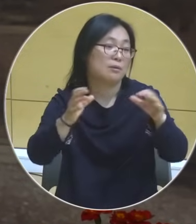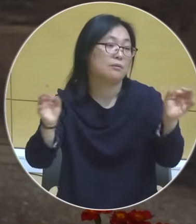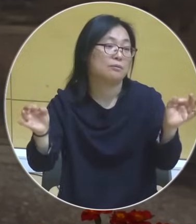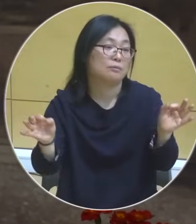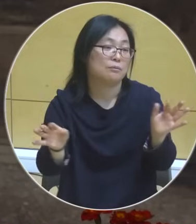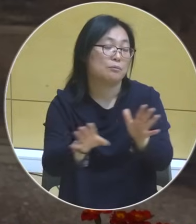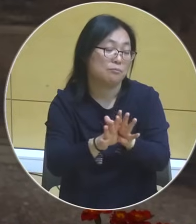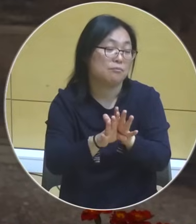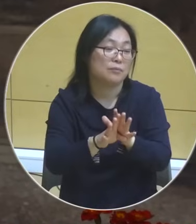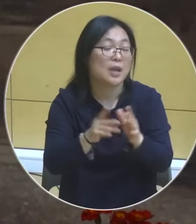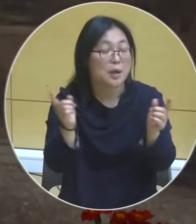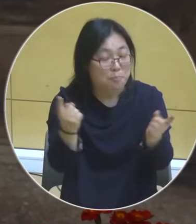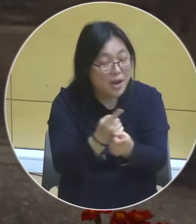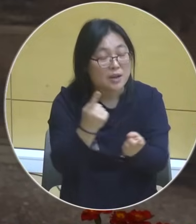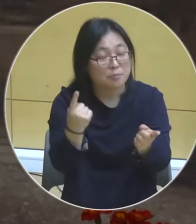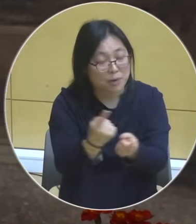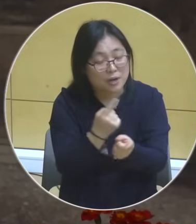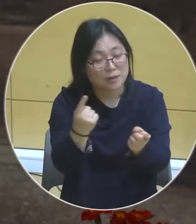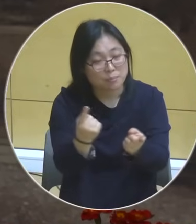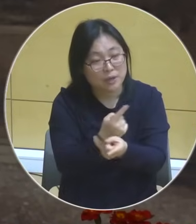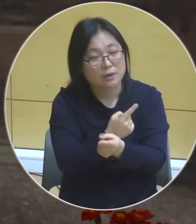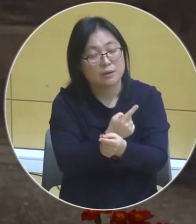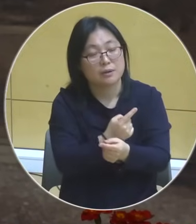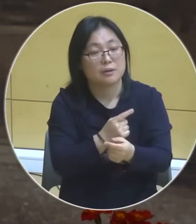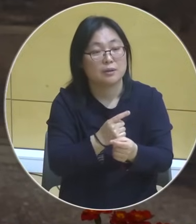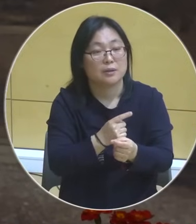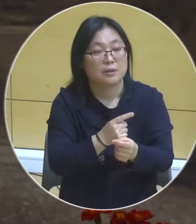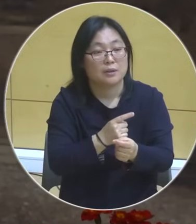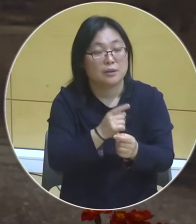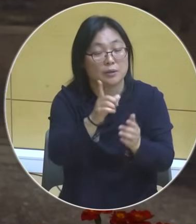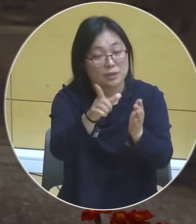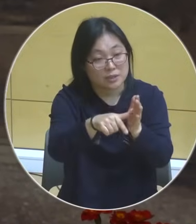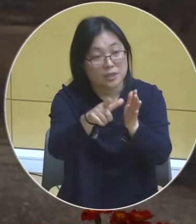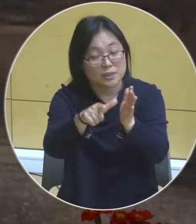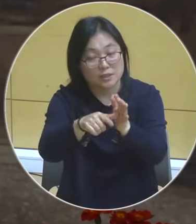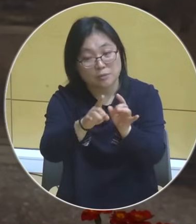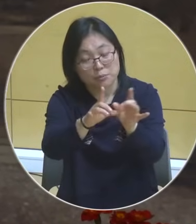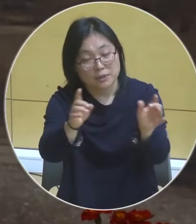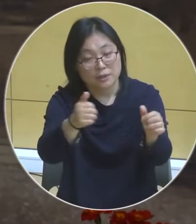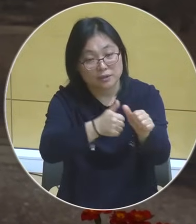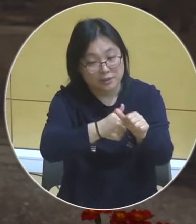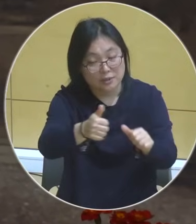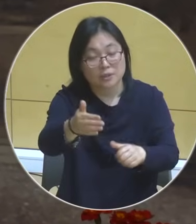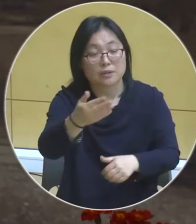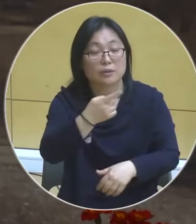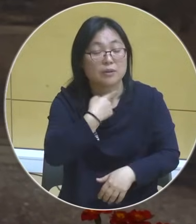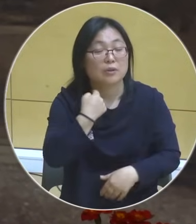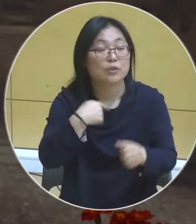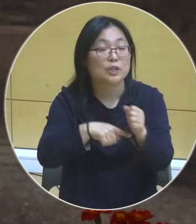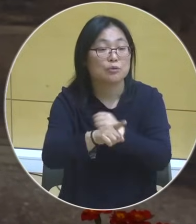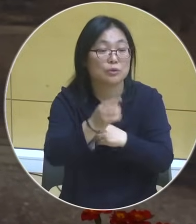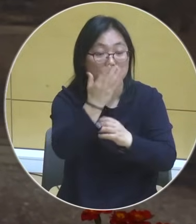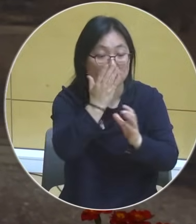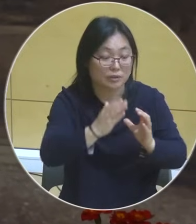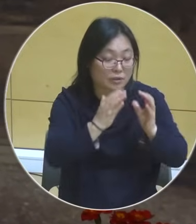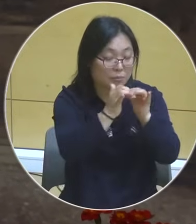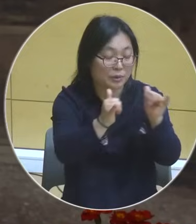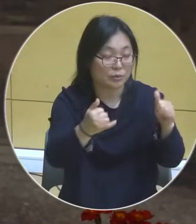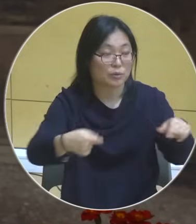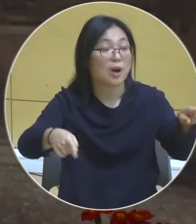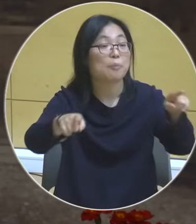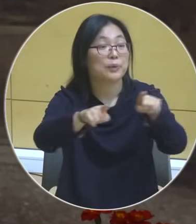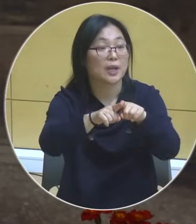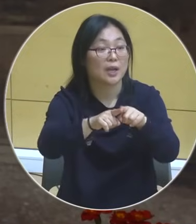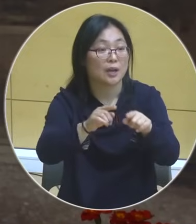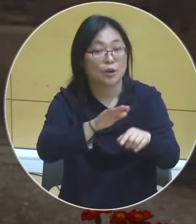것입니다. 매일매일 매순간 매순간 그 전쟁에서 승리할 수 있었던 것은 바로 그 백성들과 더불어